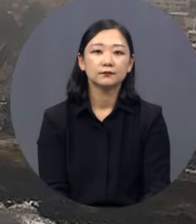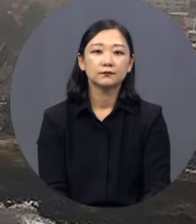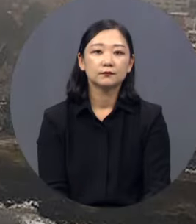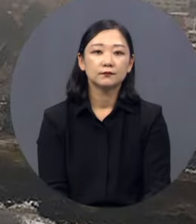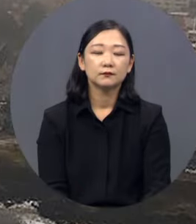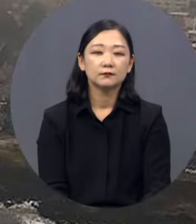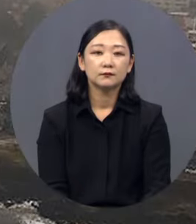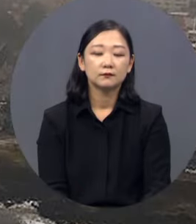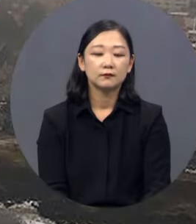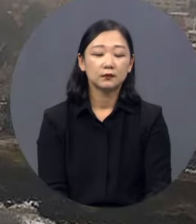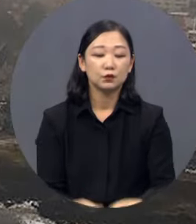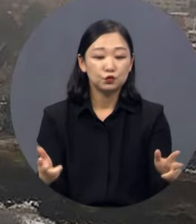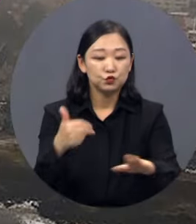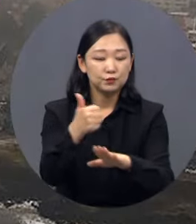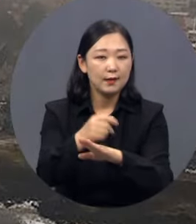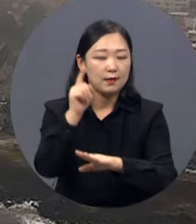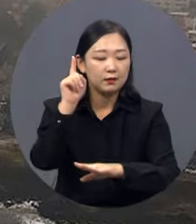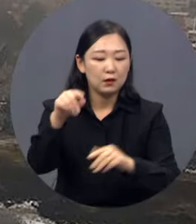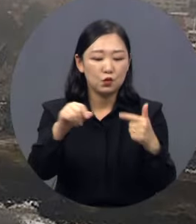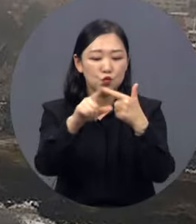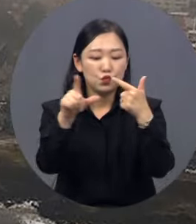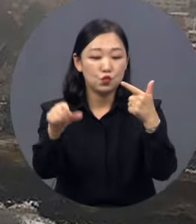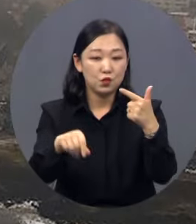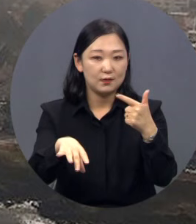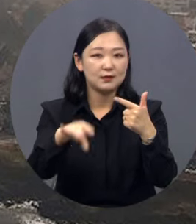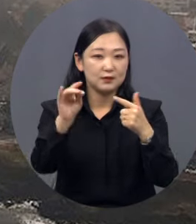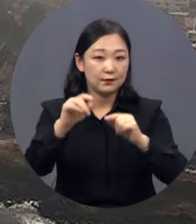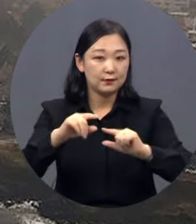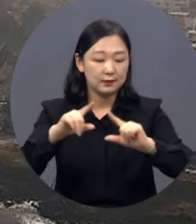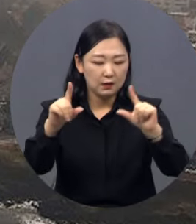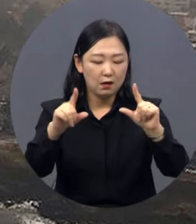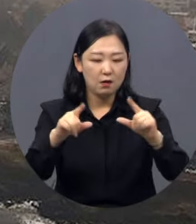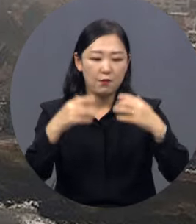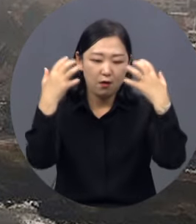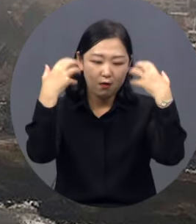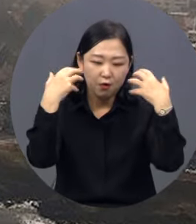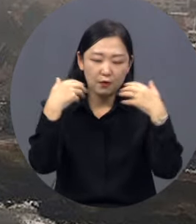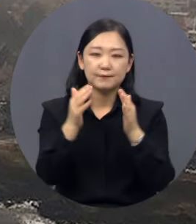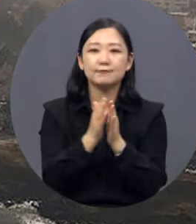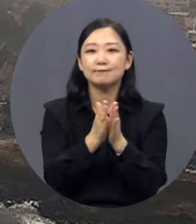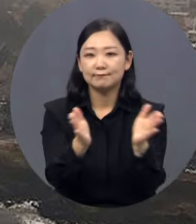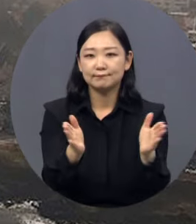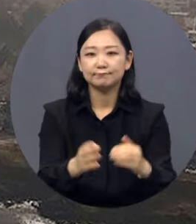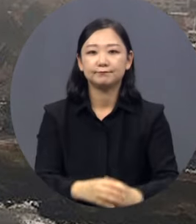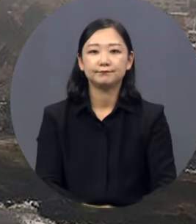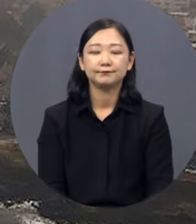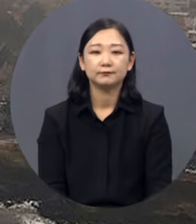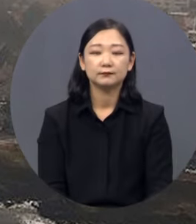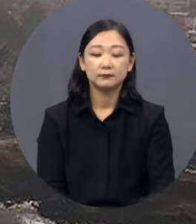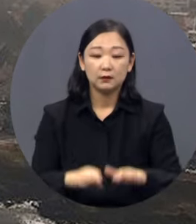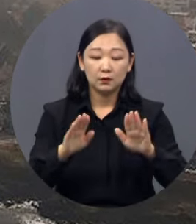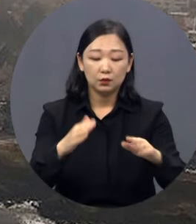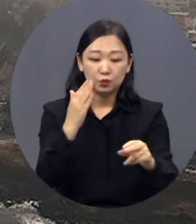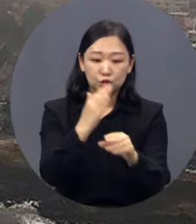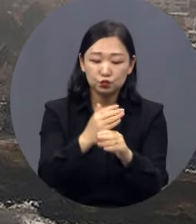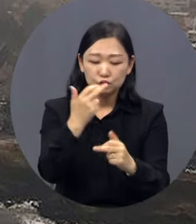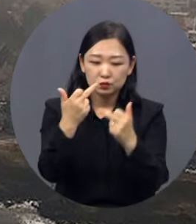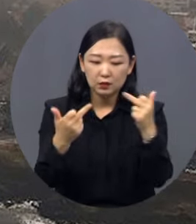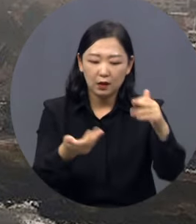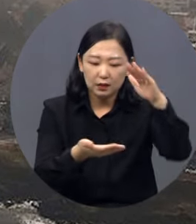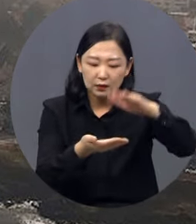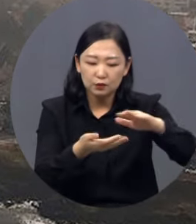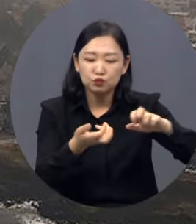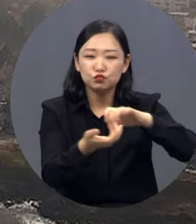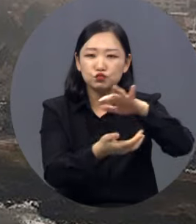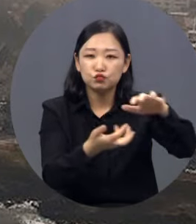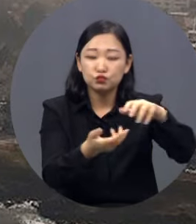있습니다 주말인 내일은 6월의 첫날입니다 본격적인 여름이 시작되는데요 현재 중산간 지역은 낮은 고름이 껴